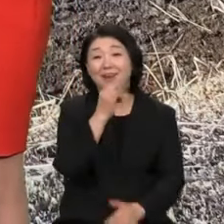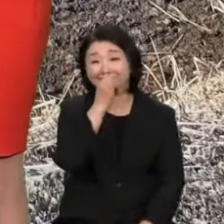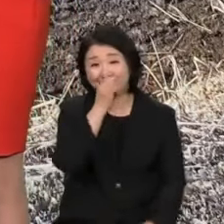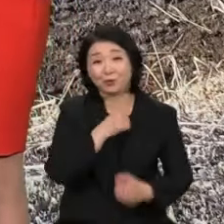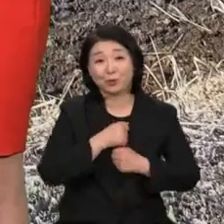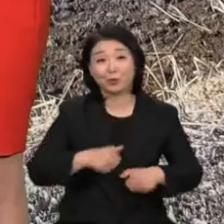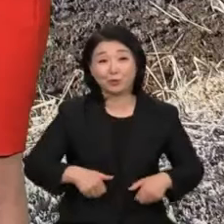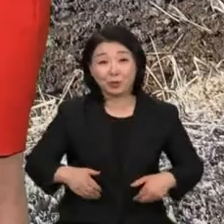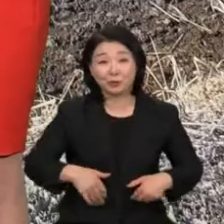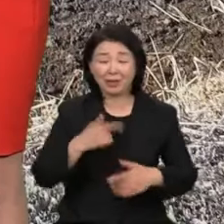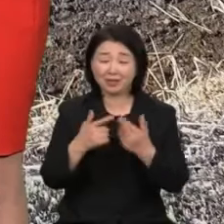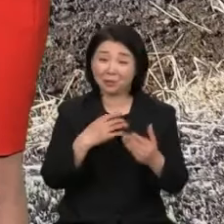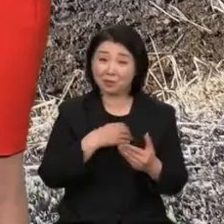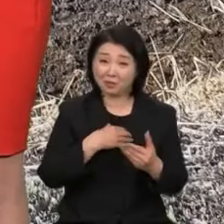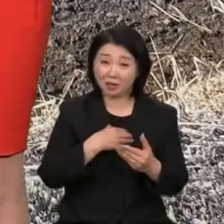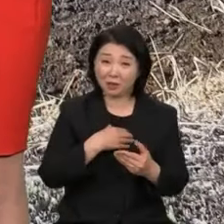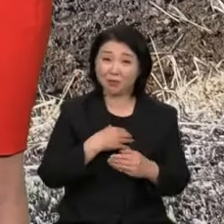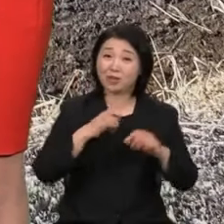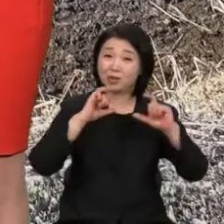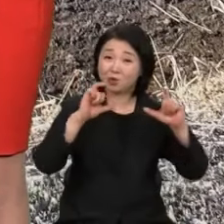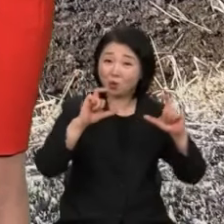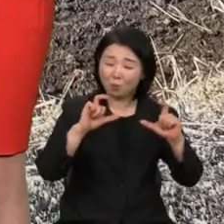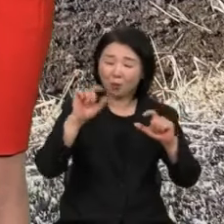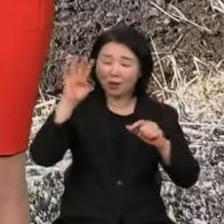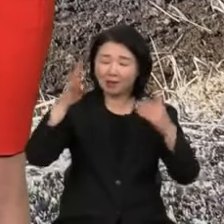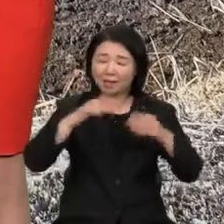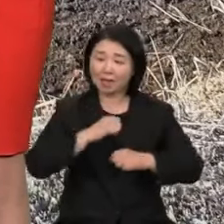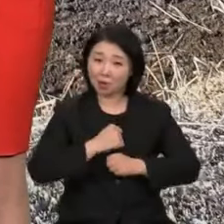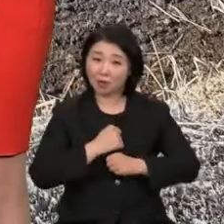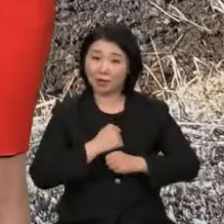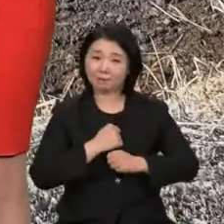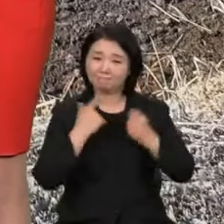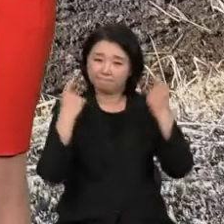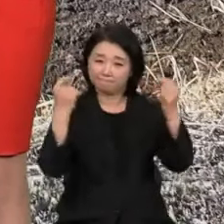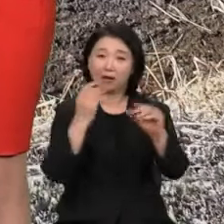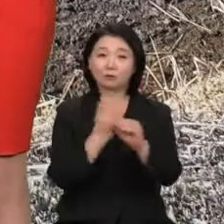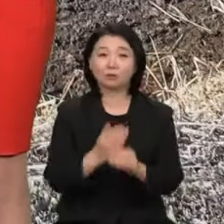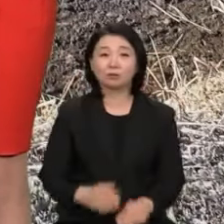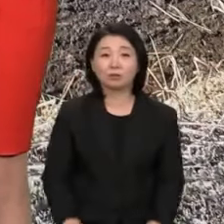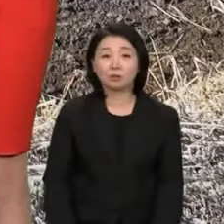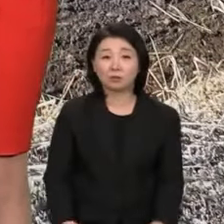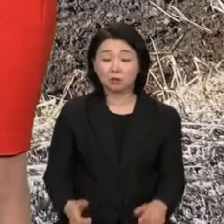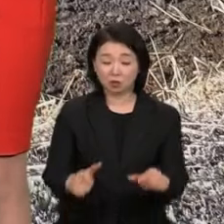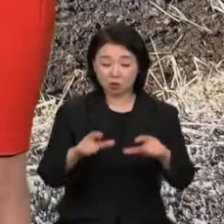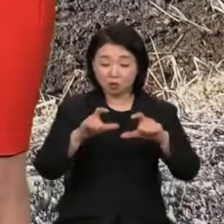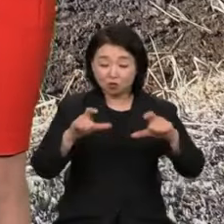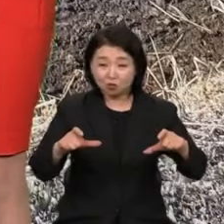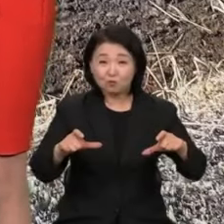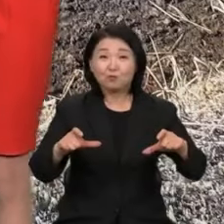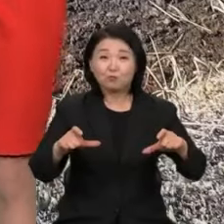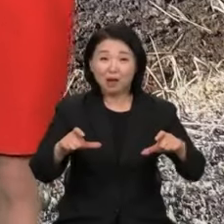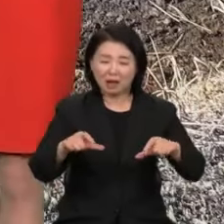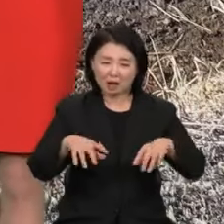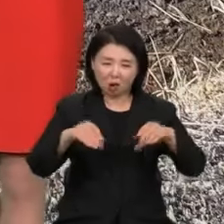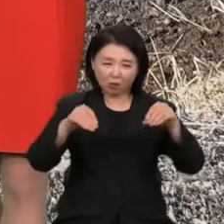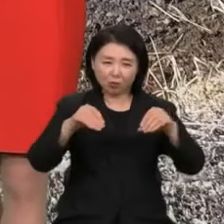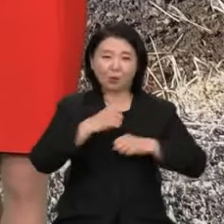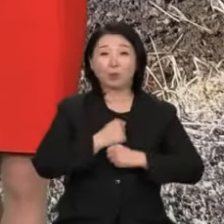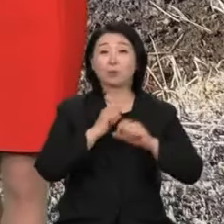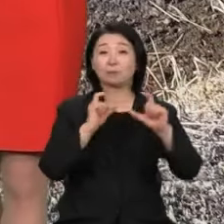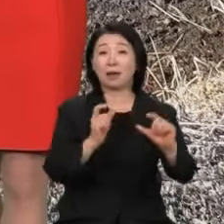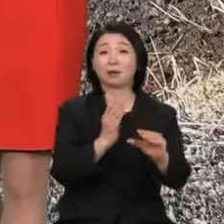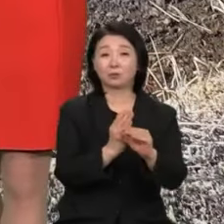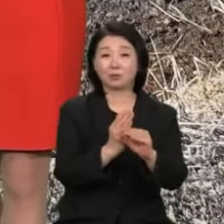시기입니다. 산불 재난위기 경보도 나흘째 경계 단계가 유지 중이고요. 중부지방 곳곳에는 건조주의보도 내려져